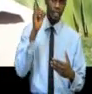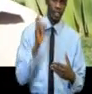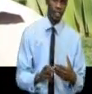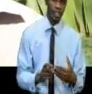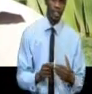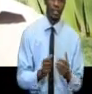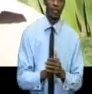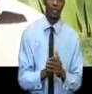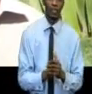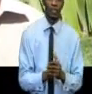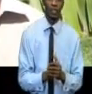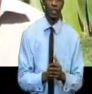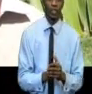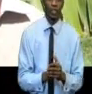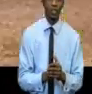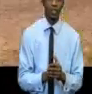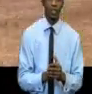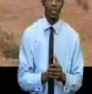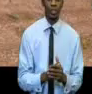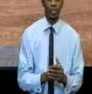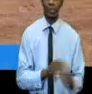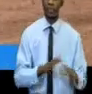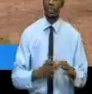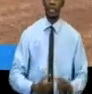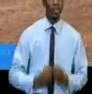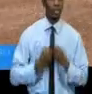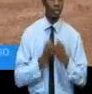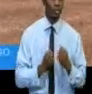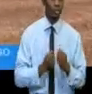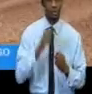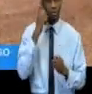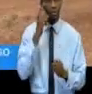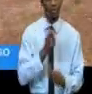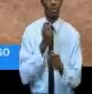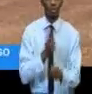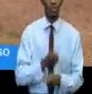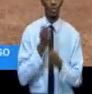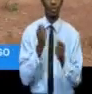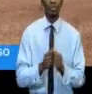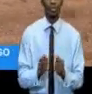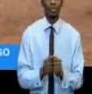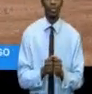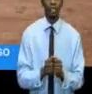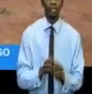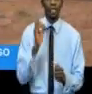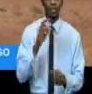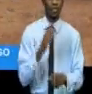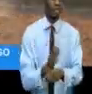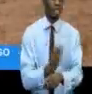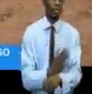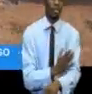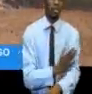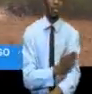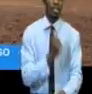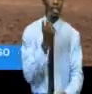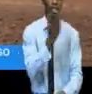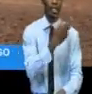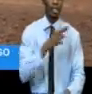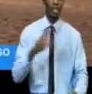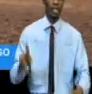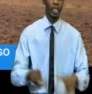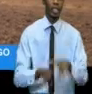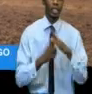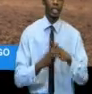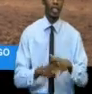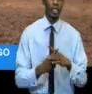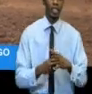variétés tolérantes à la sécheresse. À l'avenir, grands et petits producteurs sont appelés à améliorer leurs techniques de culture en se